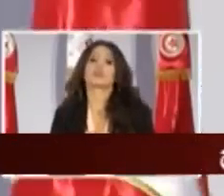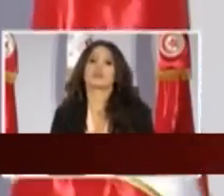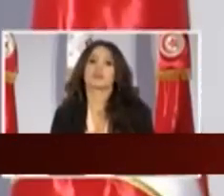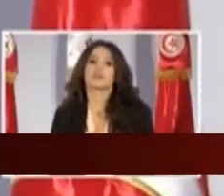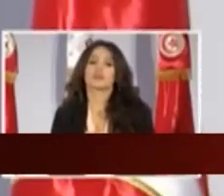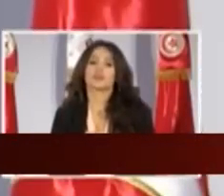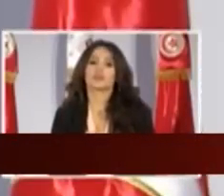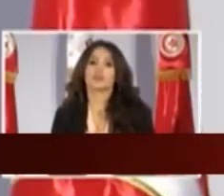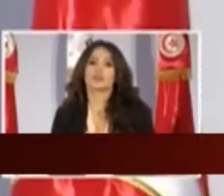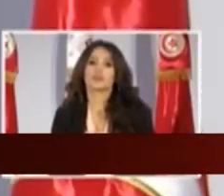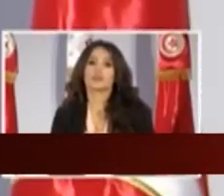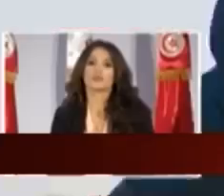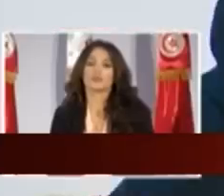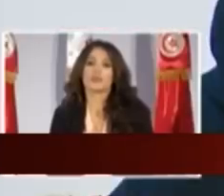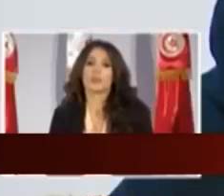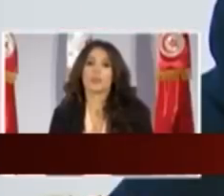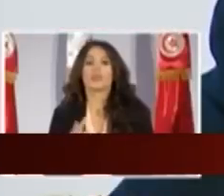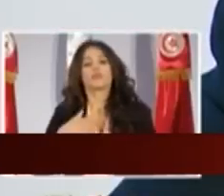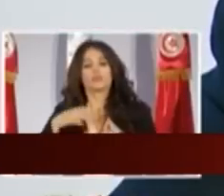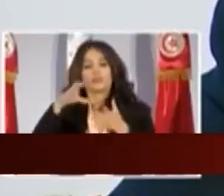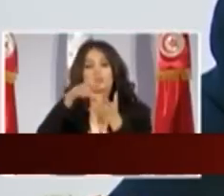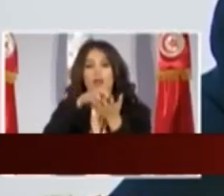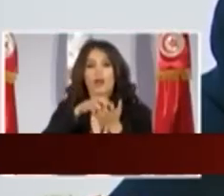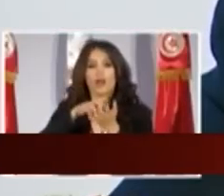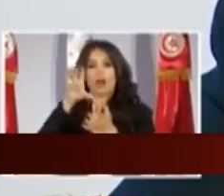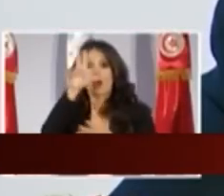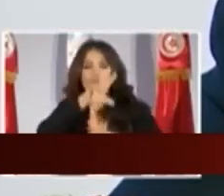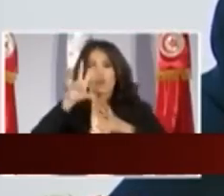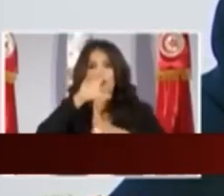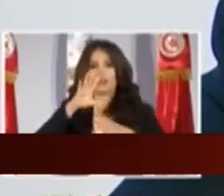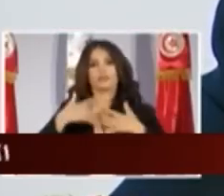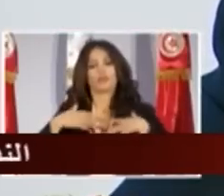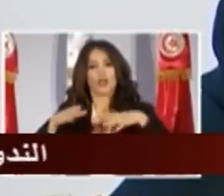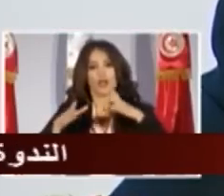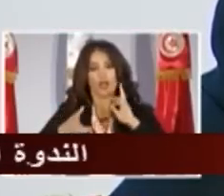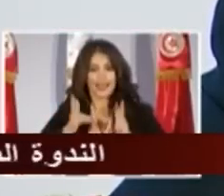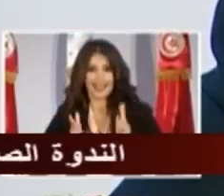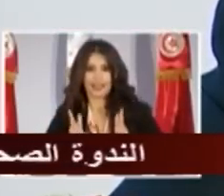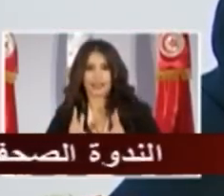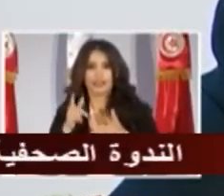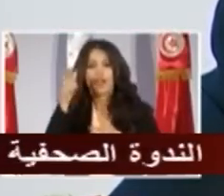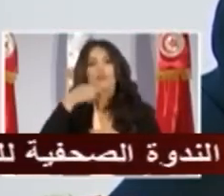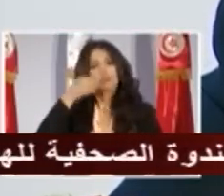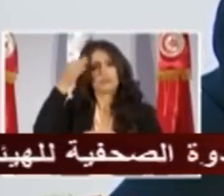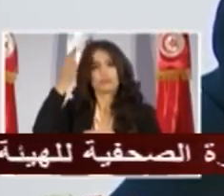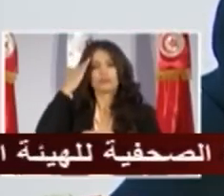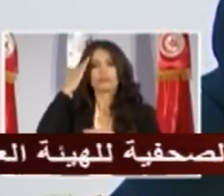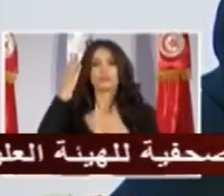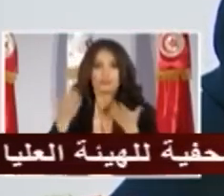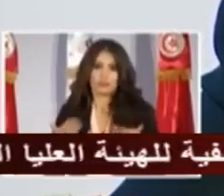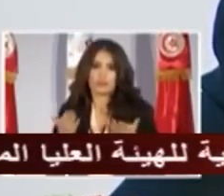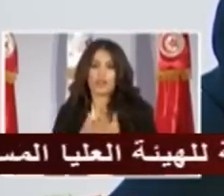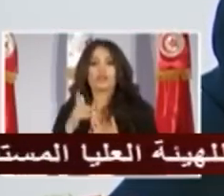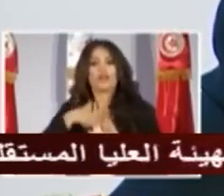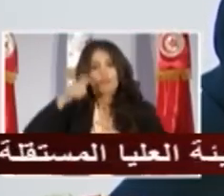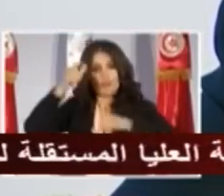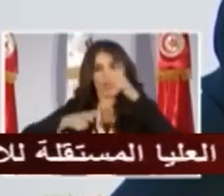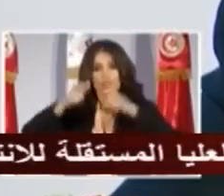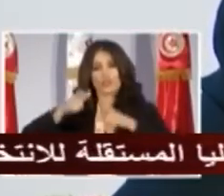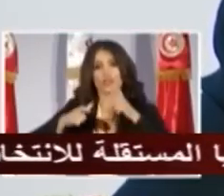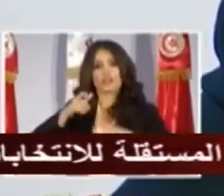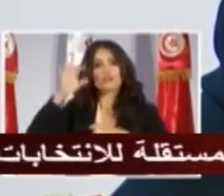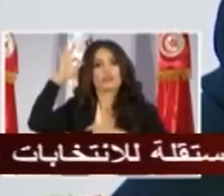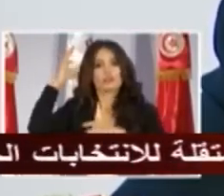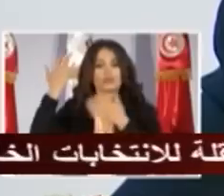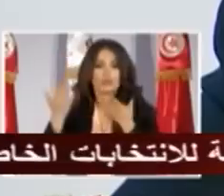اه اه ونعرف هو انه عندنا تونس يقيمون